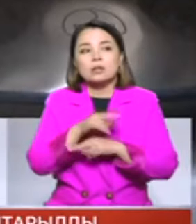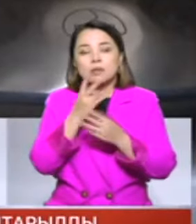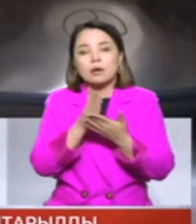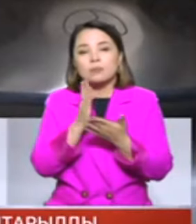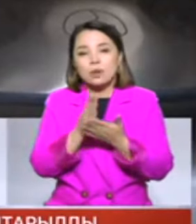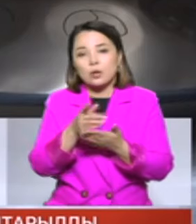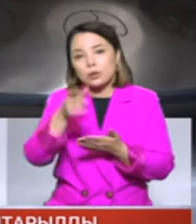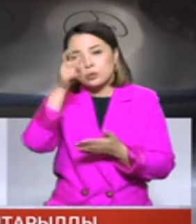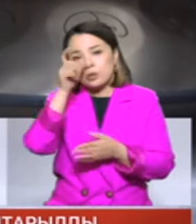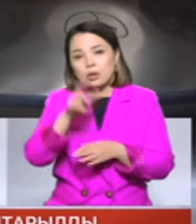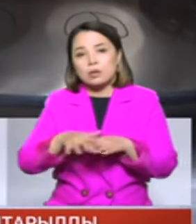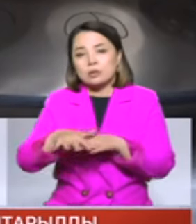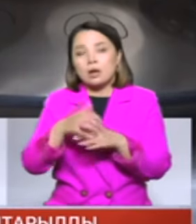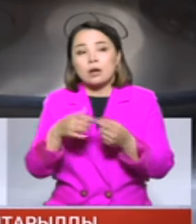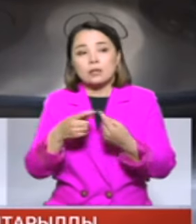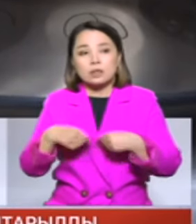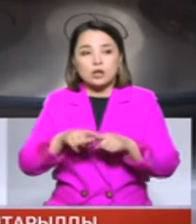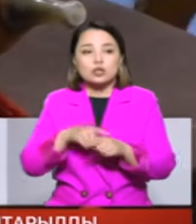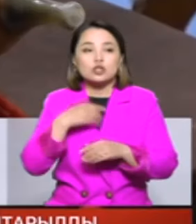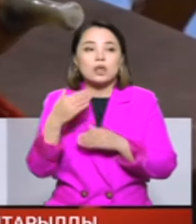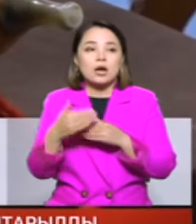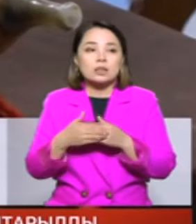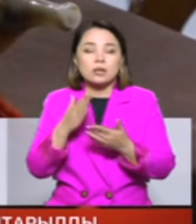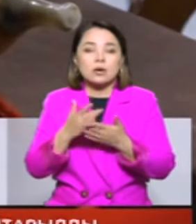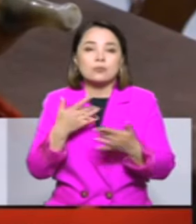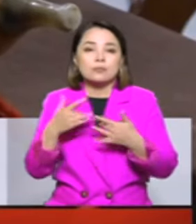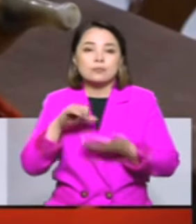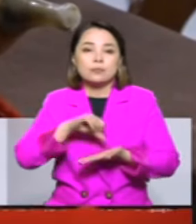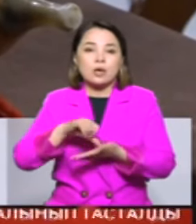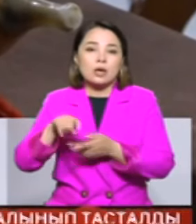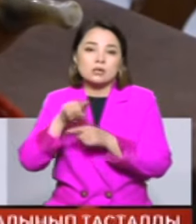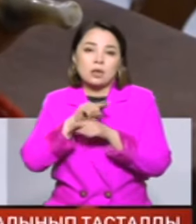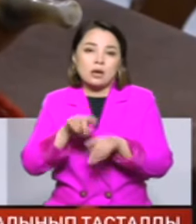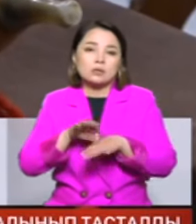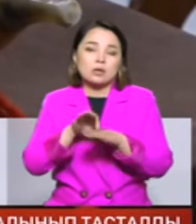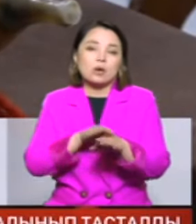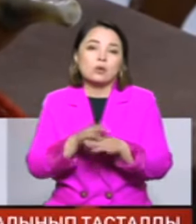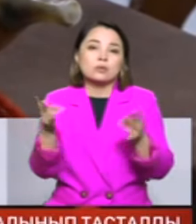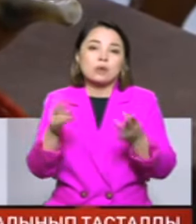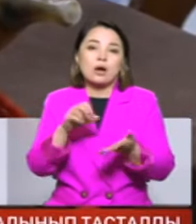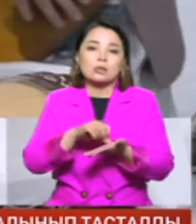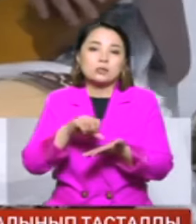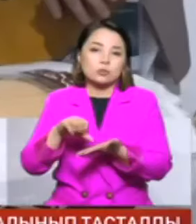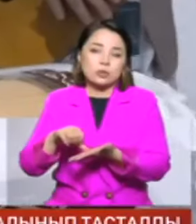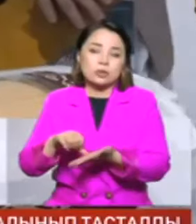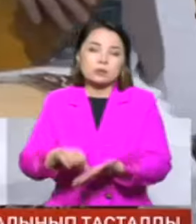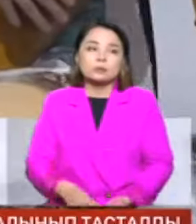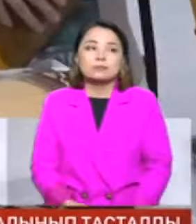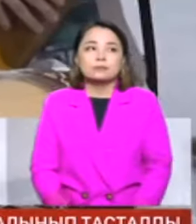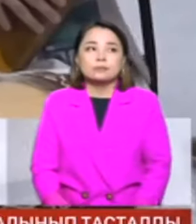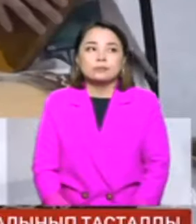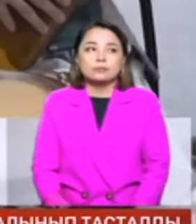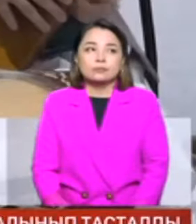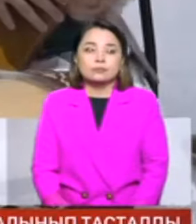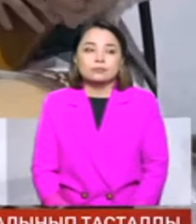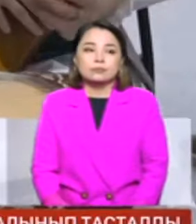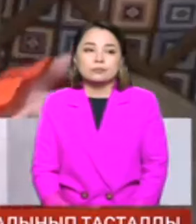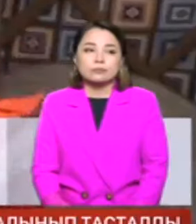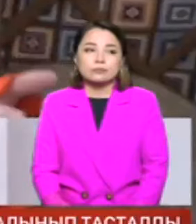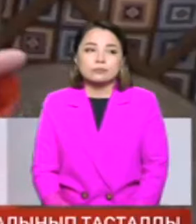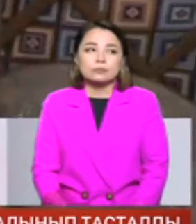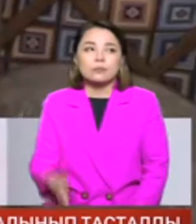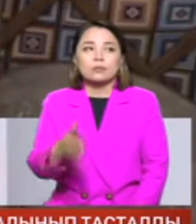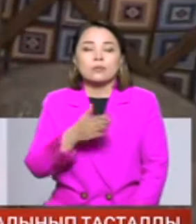жоқ. Түркі халықтарының арасындағы жақындықты өнер арқылы насихаттауымыз керек, дейді қатысушылар.